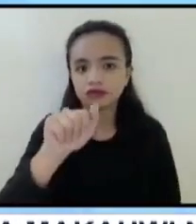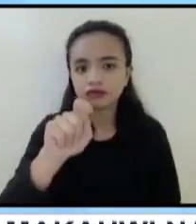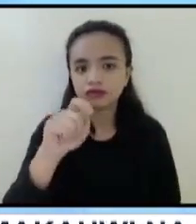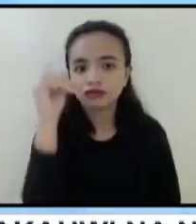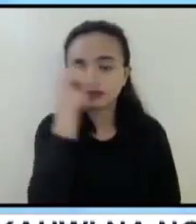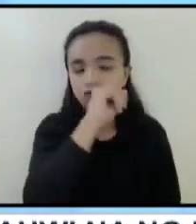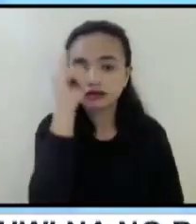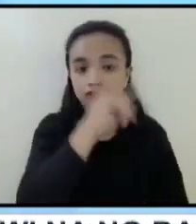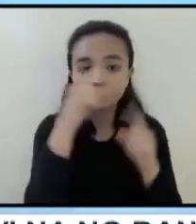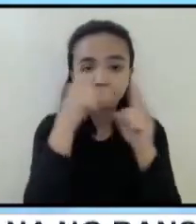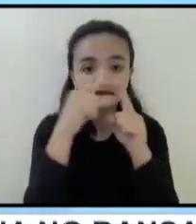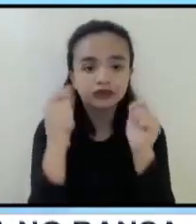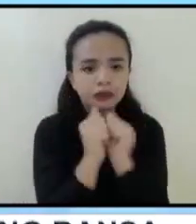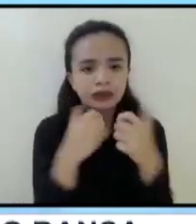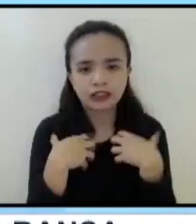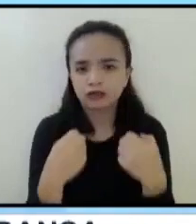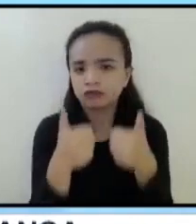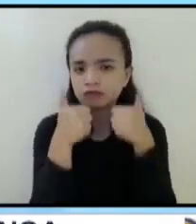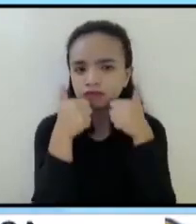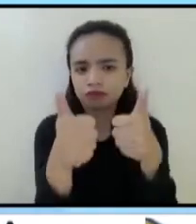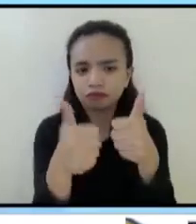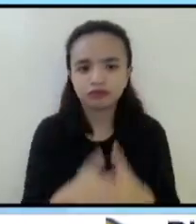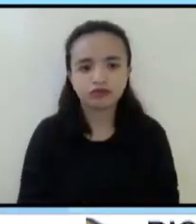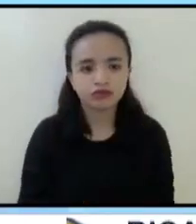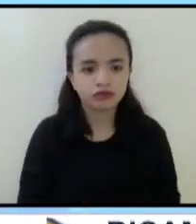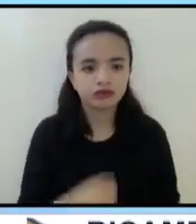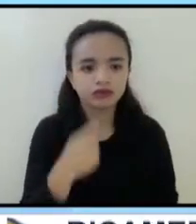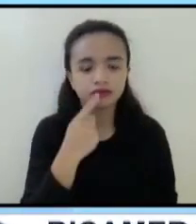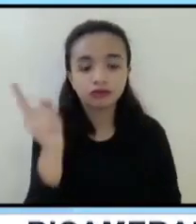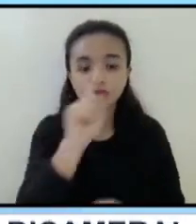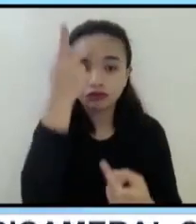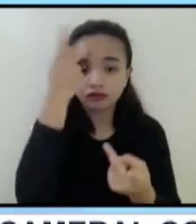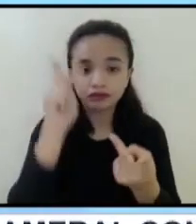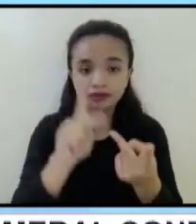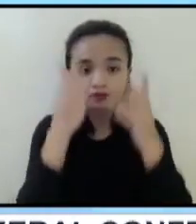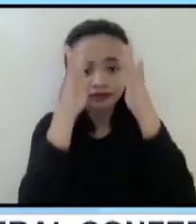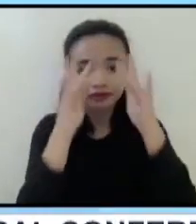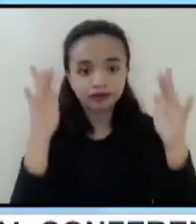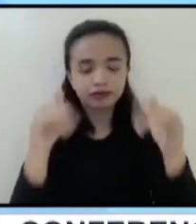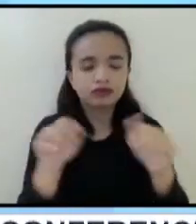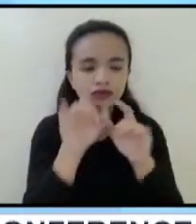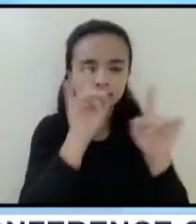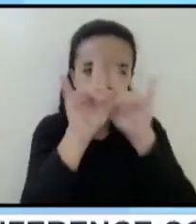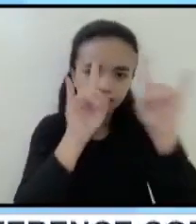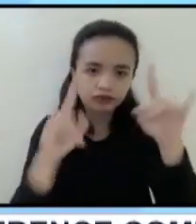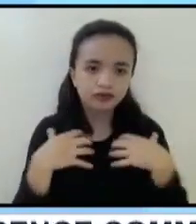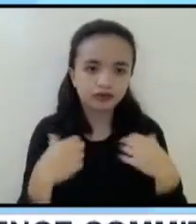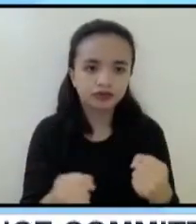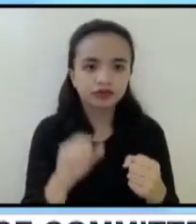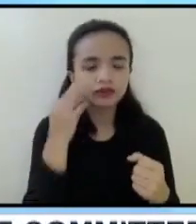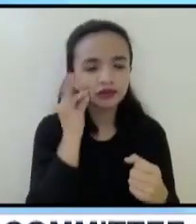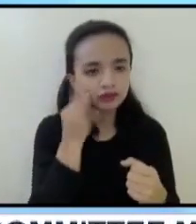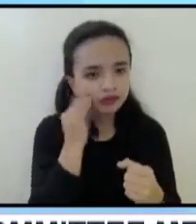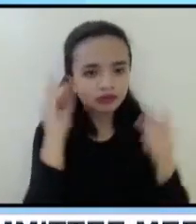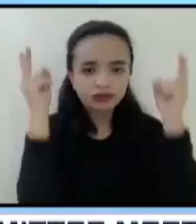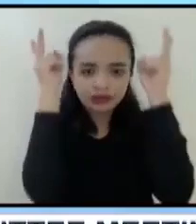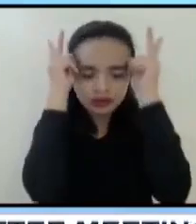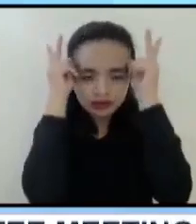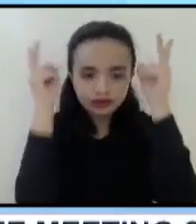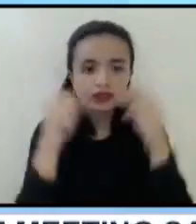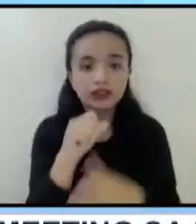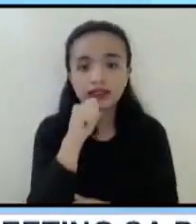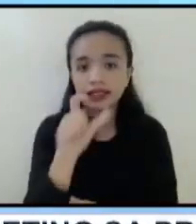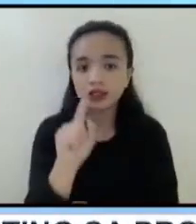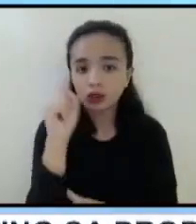ay malusog. Layunin ng festival ang pag-promote ng healthy food gaya ng gulay at prutas. Siyempre, hindi lang puro